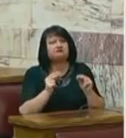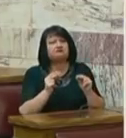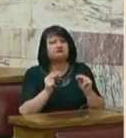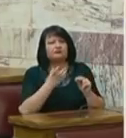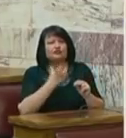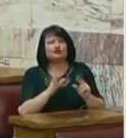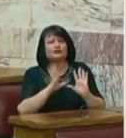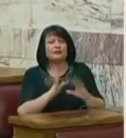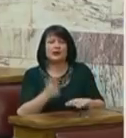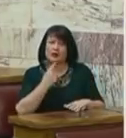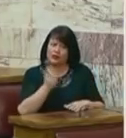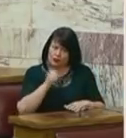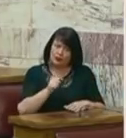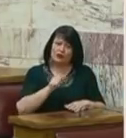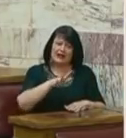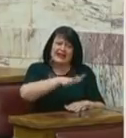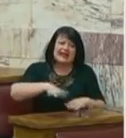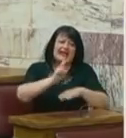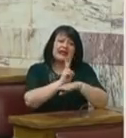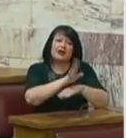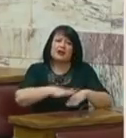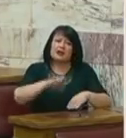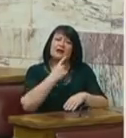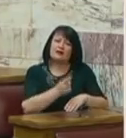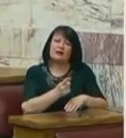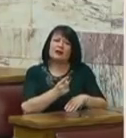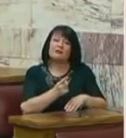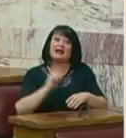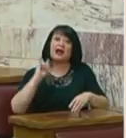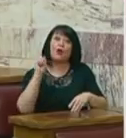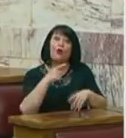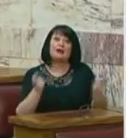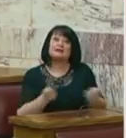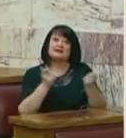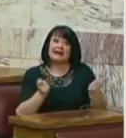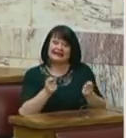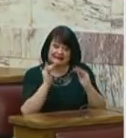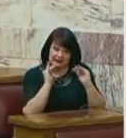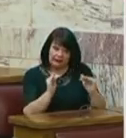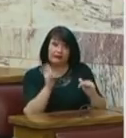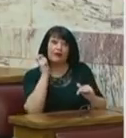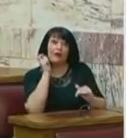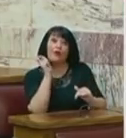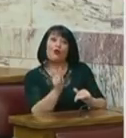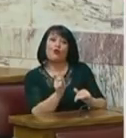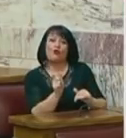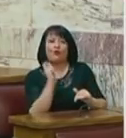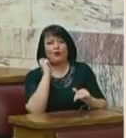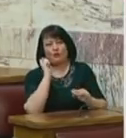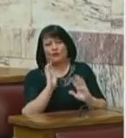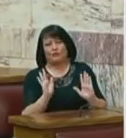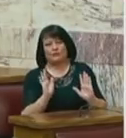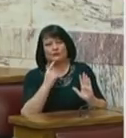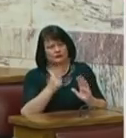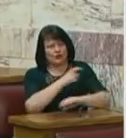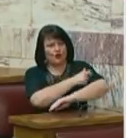γεωγραφικό προσδιορισμό για κάθε χρήση έργα όμνες. και το έχω υπερασπιστεί αυτό ενώπιον του ΟΗΕ και